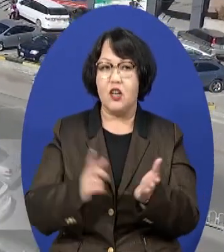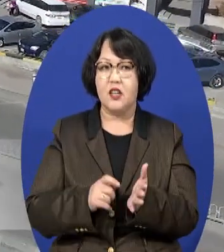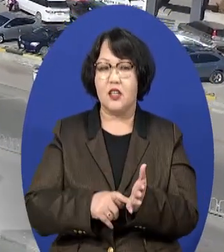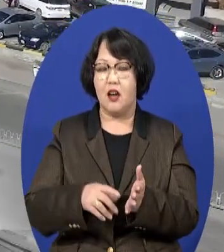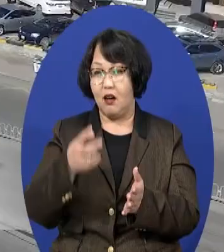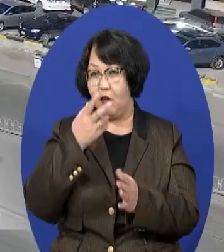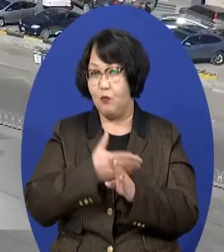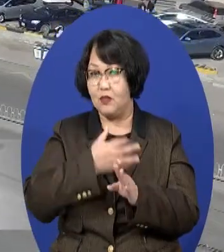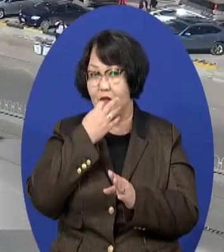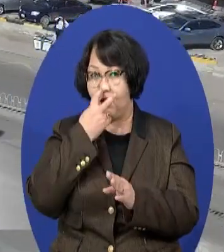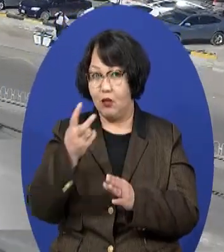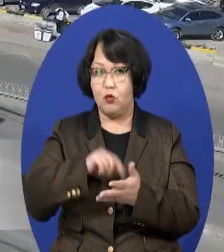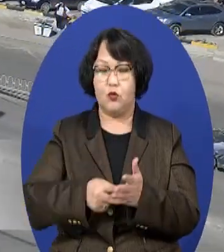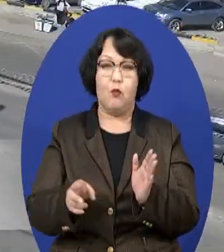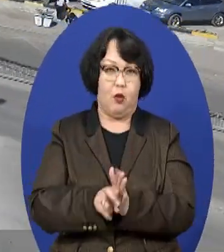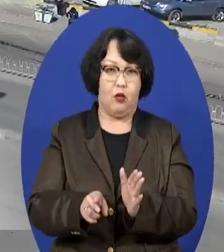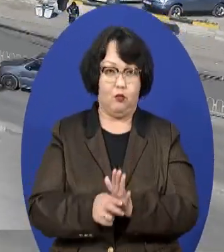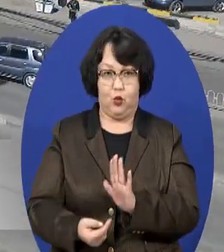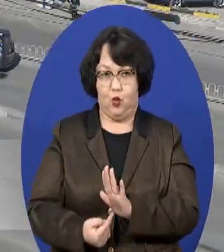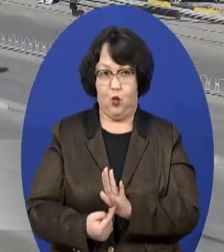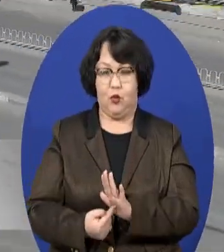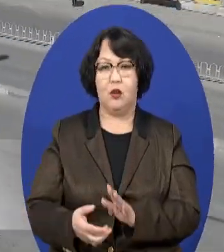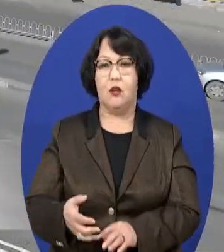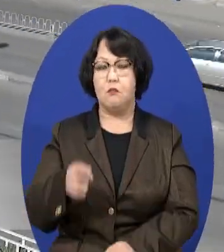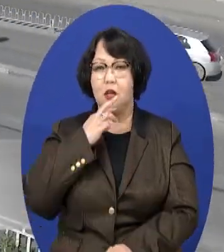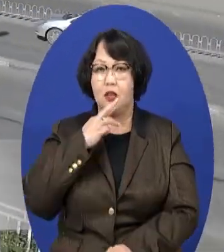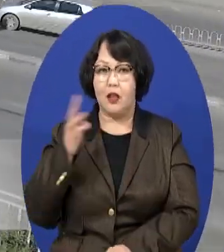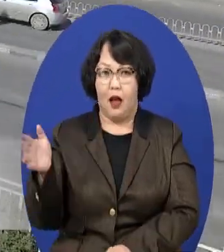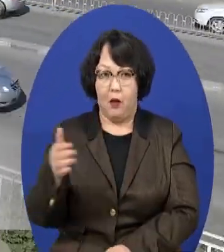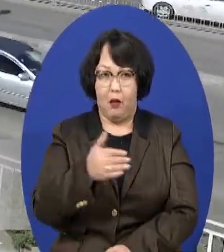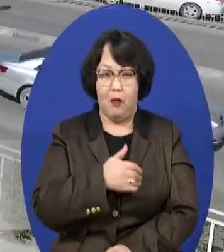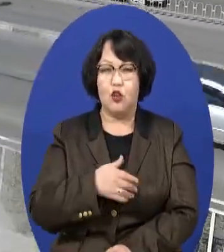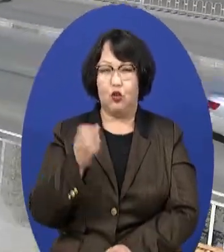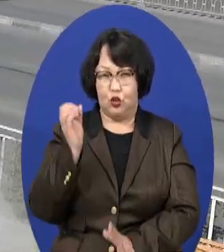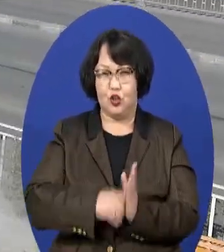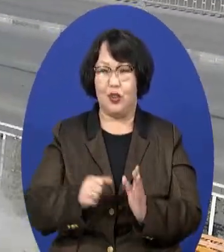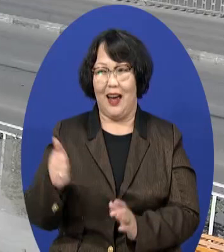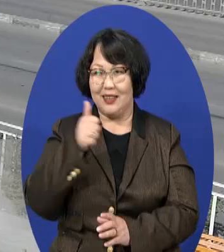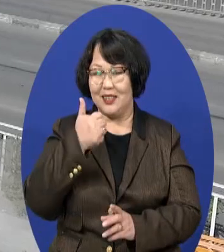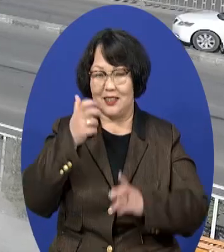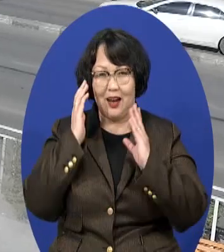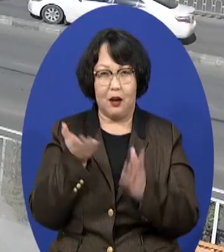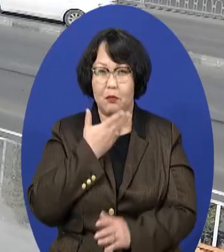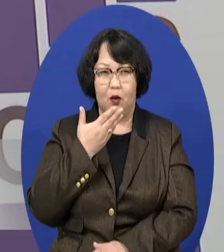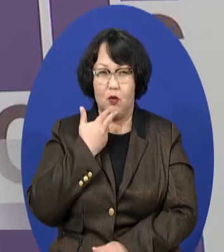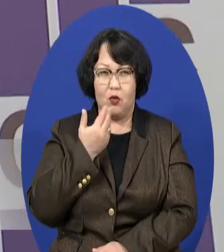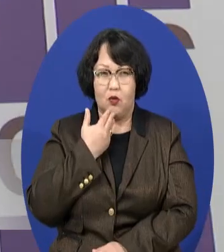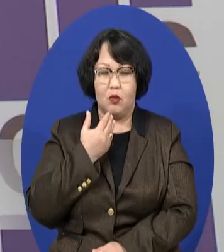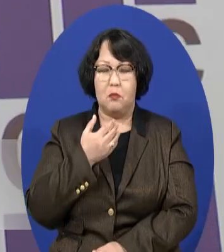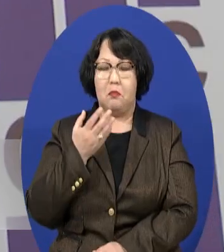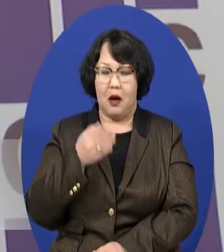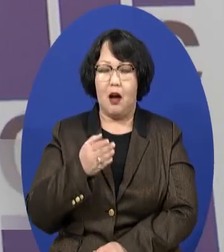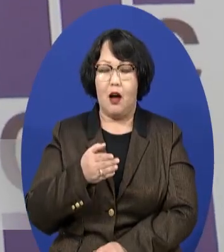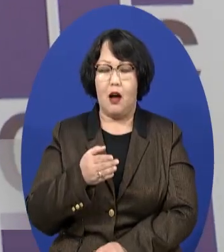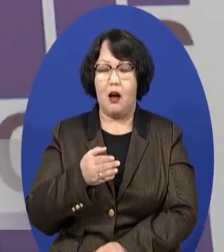болохоор тооцоолох боломжтой байдаг. А эдгэрийг бол бид нар хангалттай хэмжээнд авч үзэхгүй байгаа гэдэг. Тэгэхээр энийг бол бид нар бол